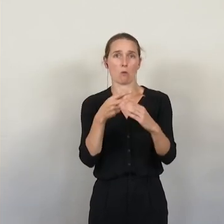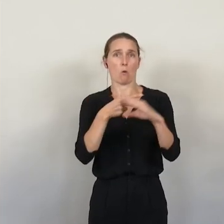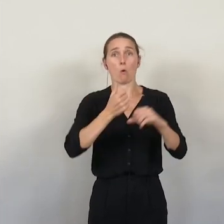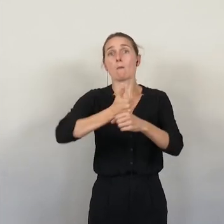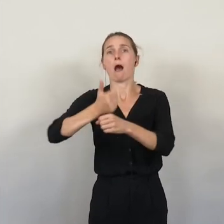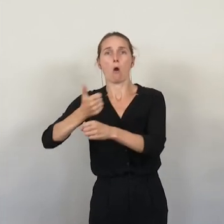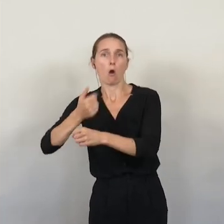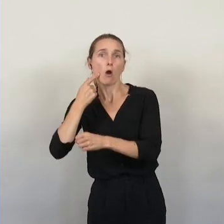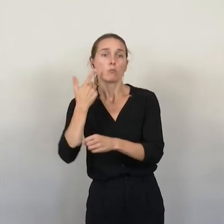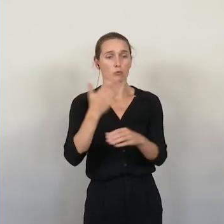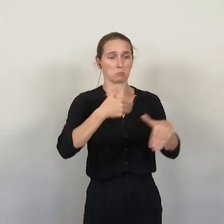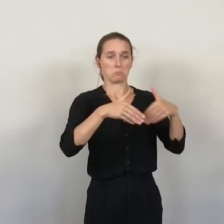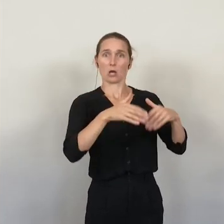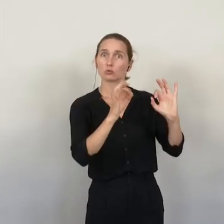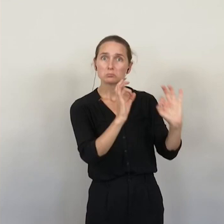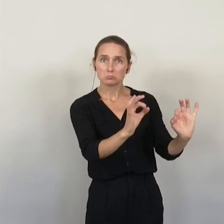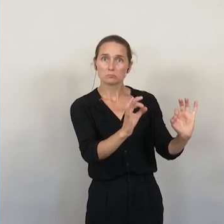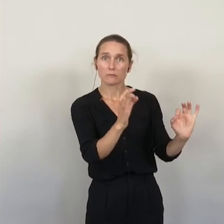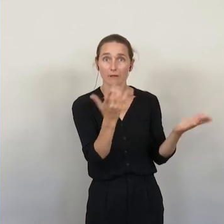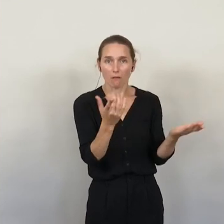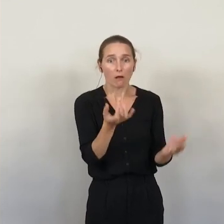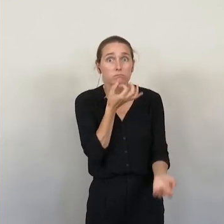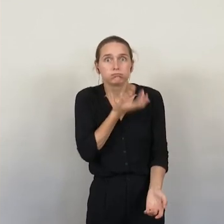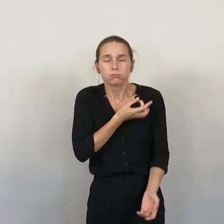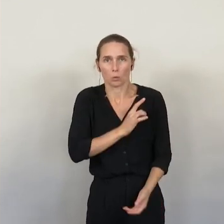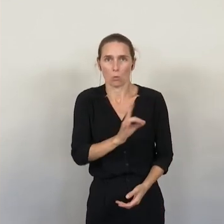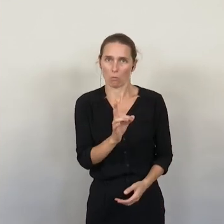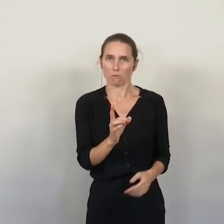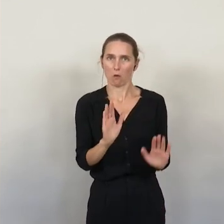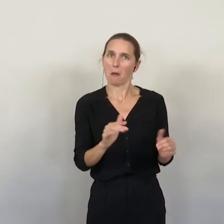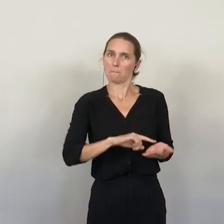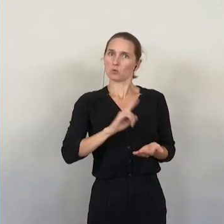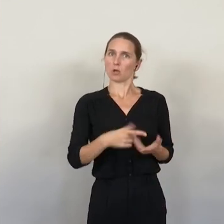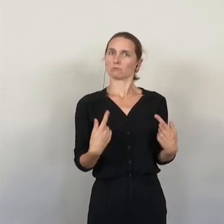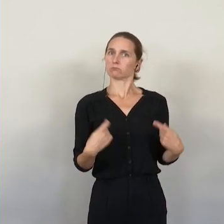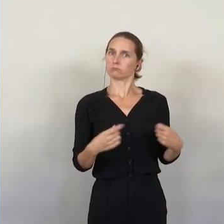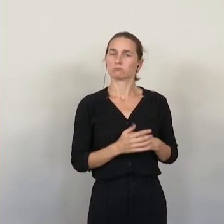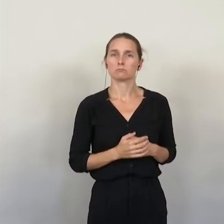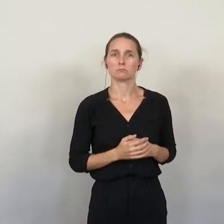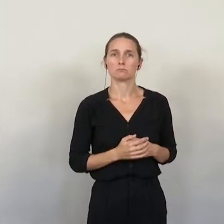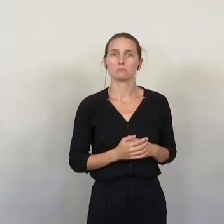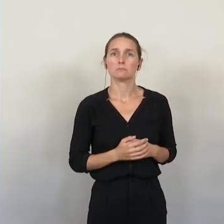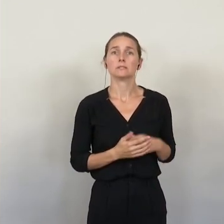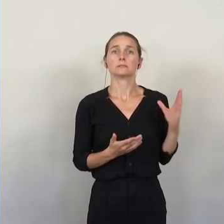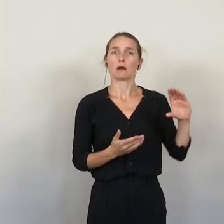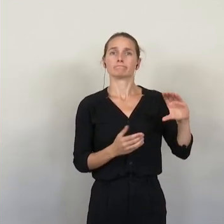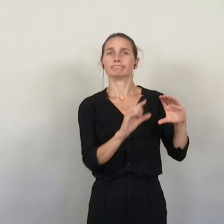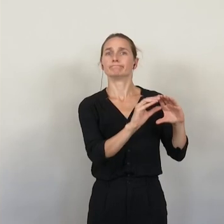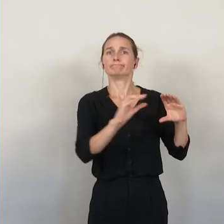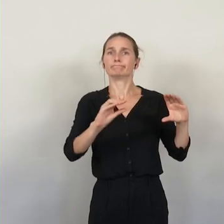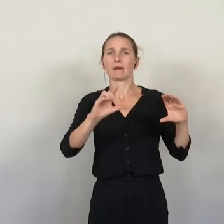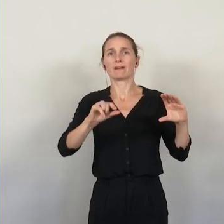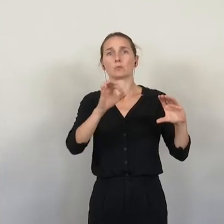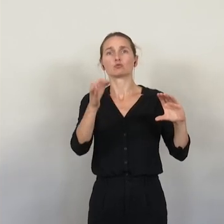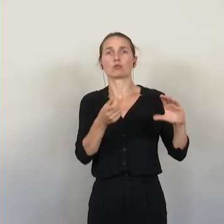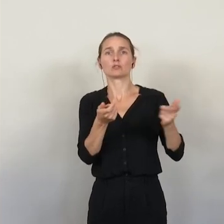fonctionnement de ces sanitaires donc ce n'est pas rien 340000 € c'est 20 % qui est géré par en contrat